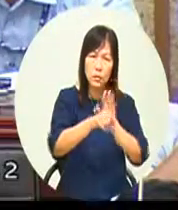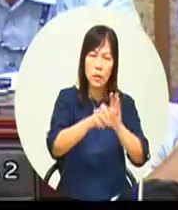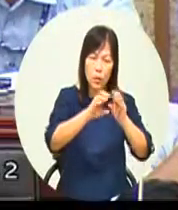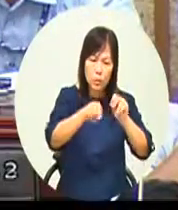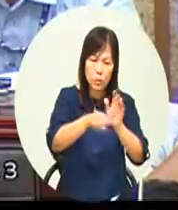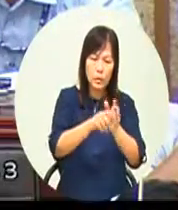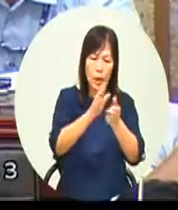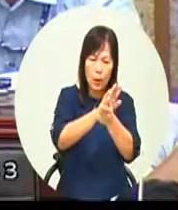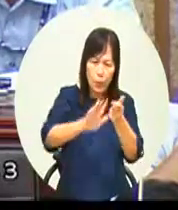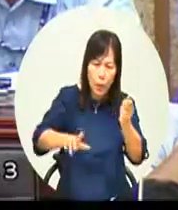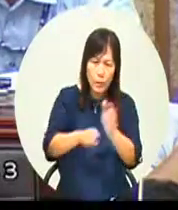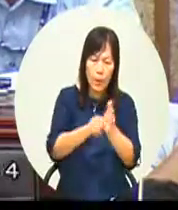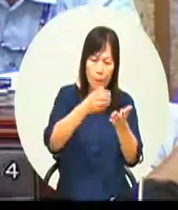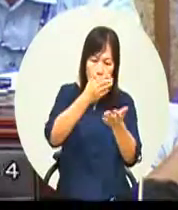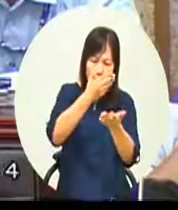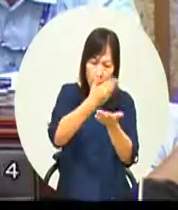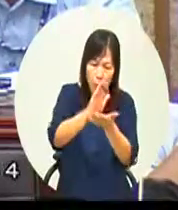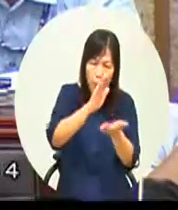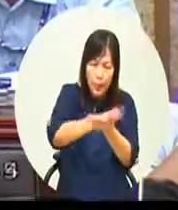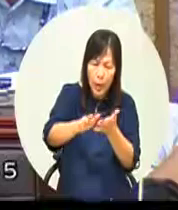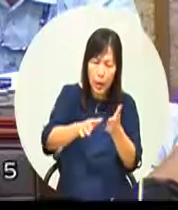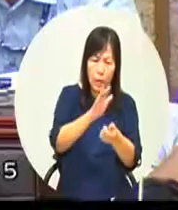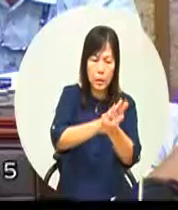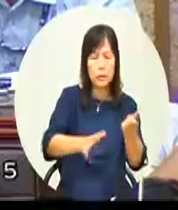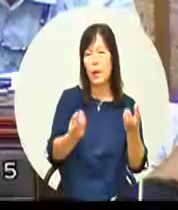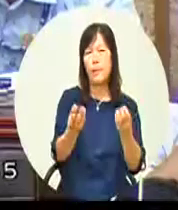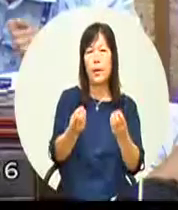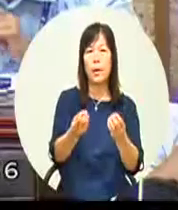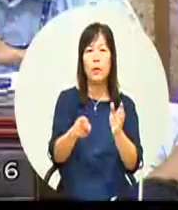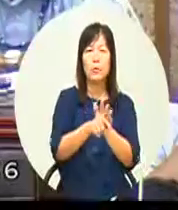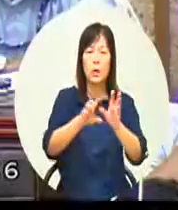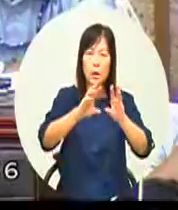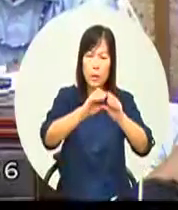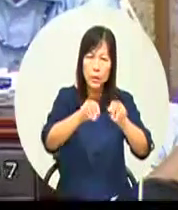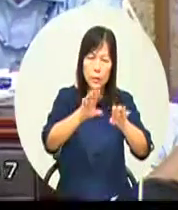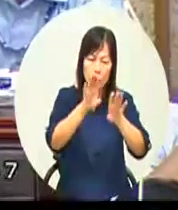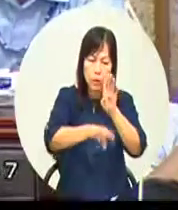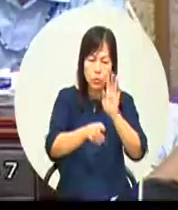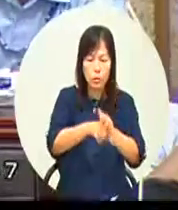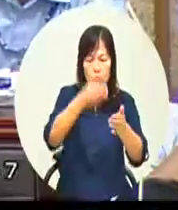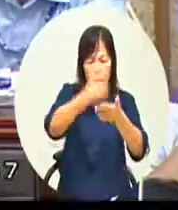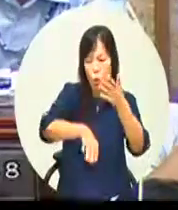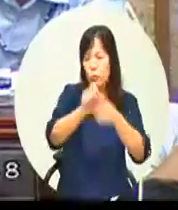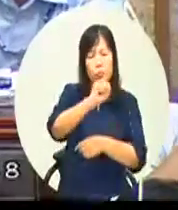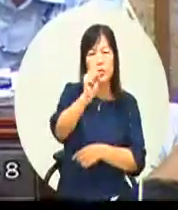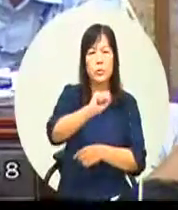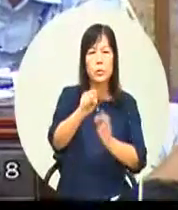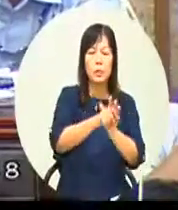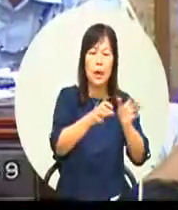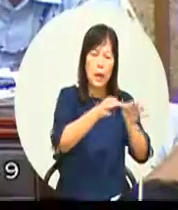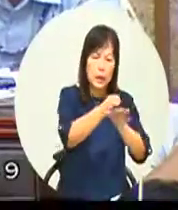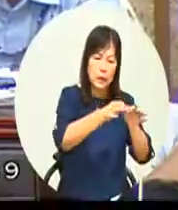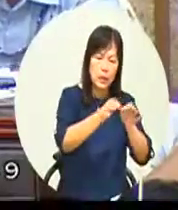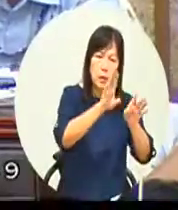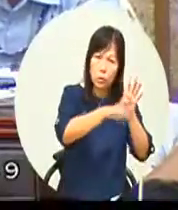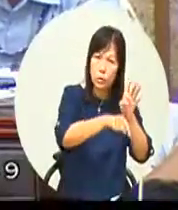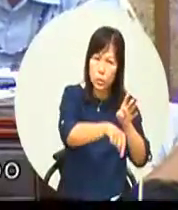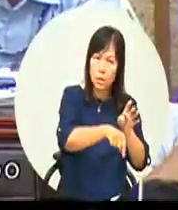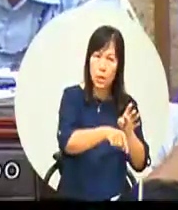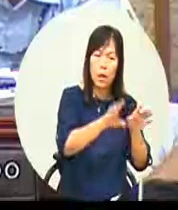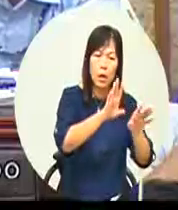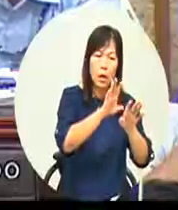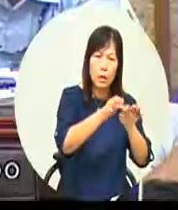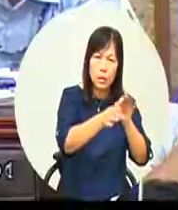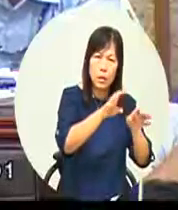有受到灭失或是相关的这些冲击跟影响，所以地价税的部分是不能减免。那营业税的部分，营业税他们也认为，因